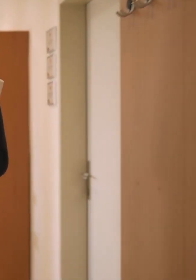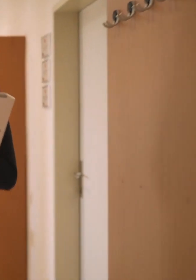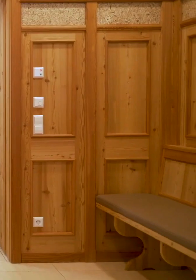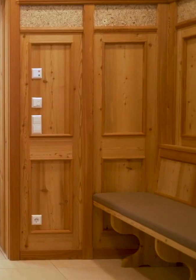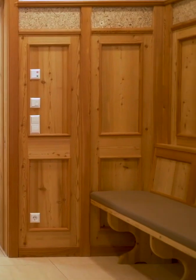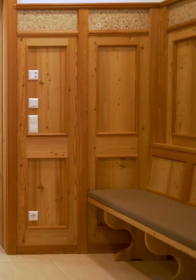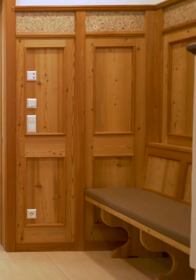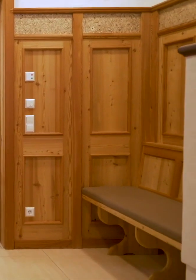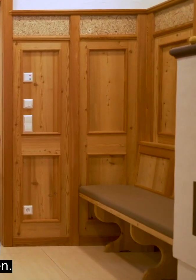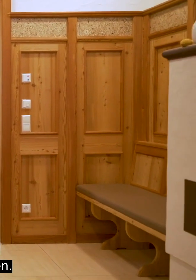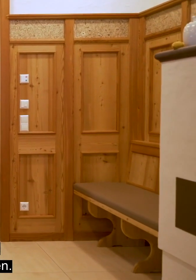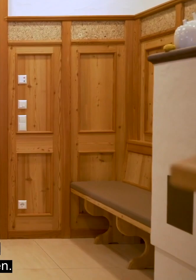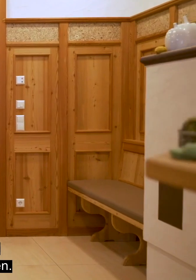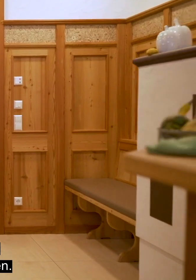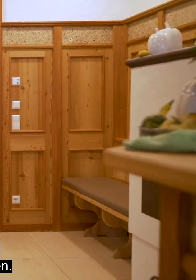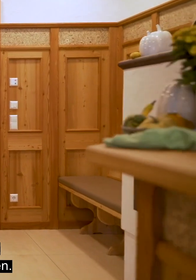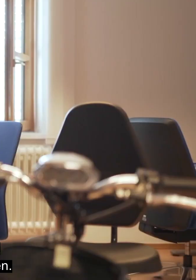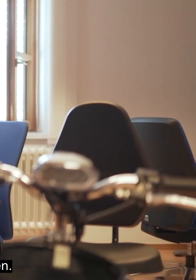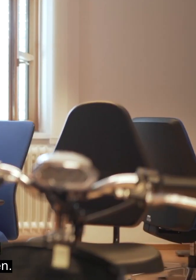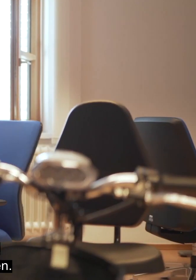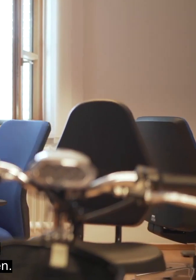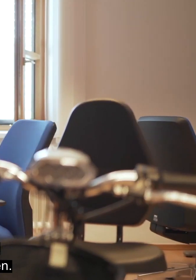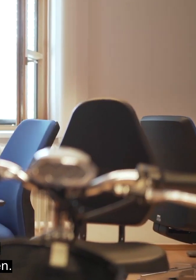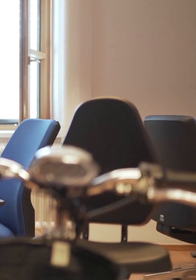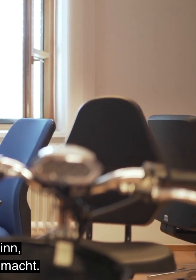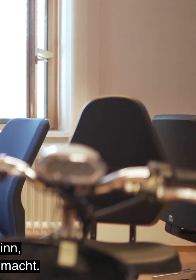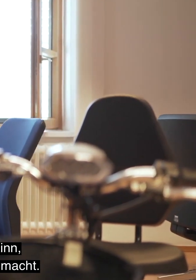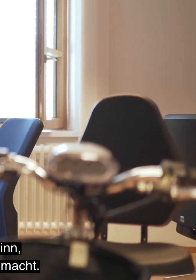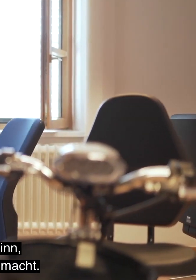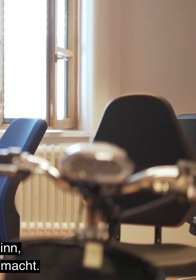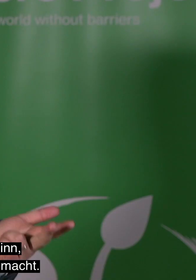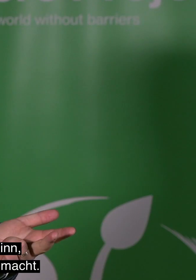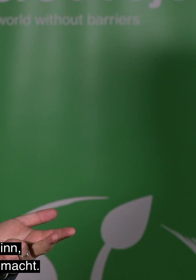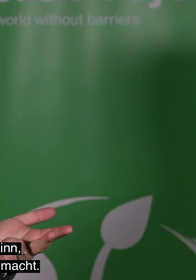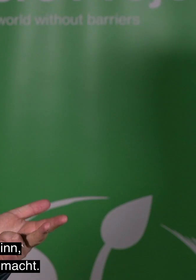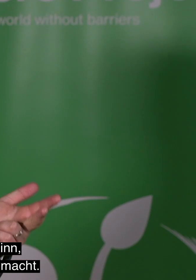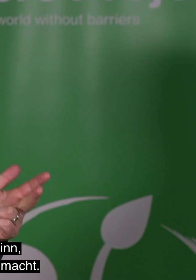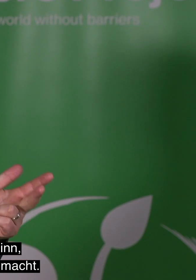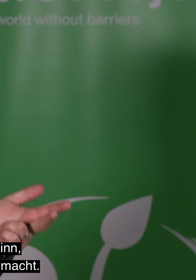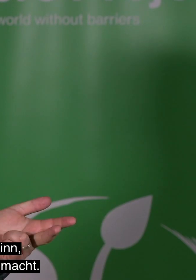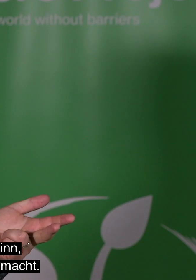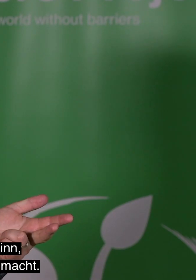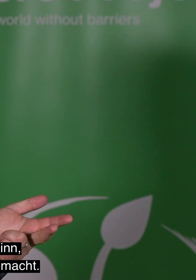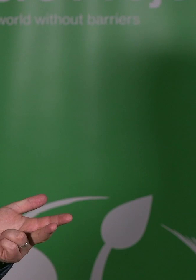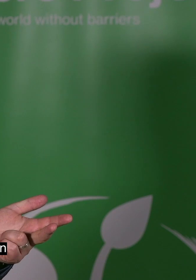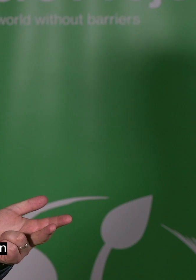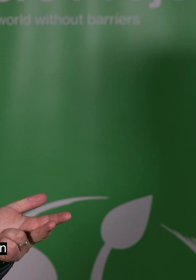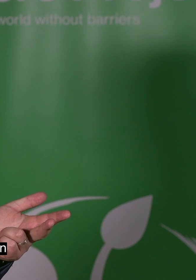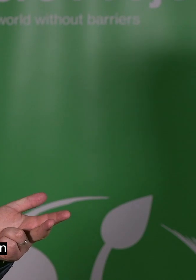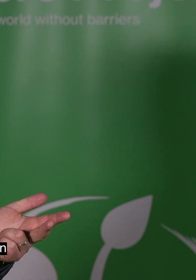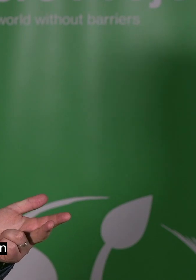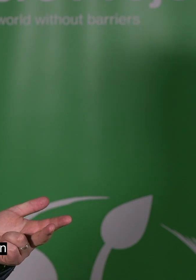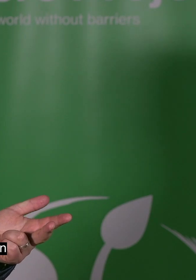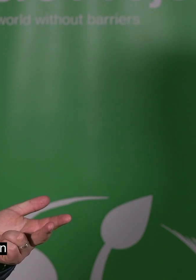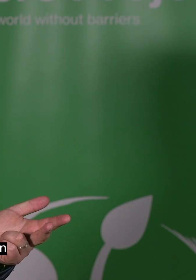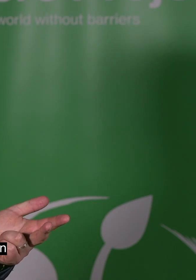Bevölkerung eine Behinderung haben und auf dieses Potenzial kann ein Unternehmen nicht verzichten. Es macht personalwirtschaftlich Sinn, weil es mit dem Unternehmen etwas macht. Es verändert